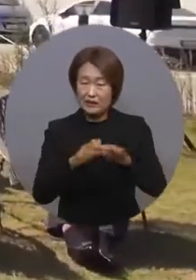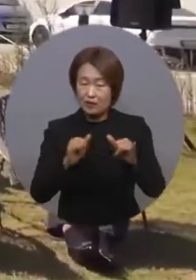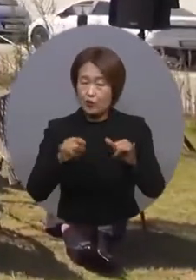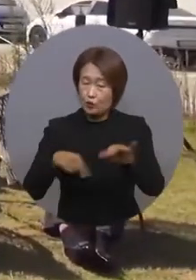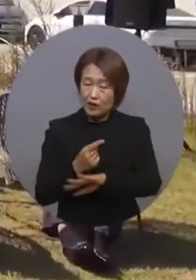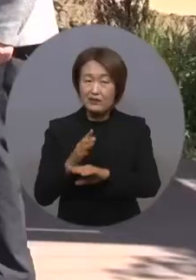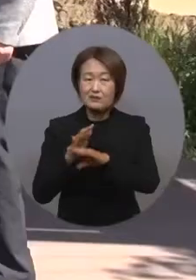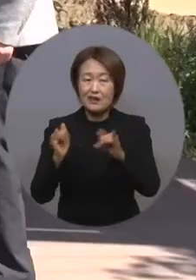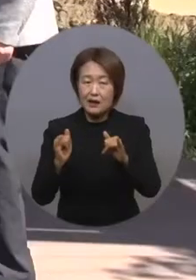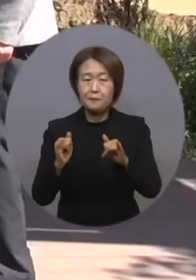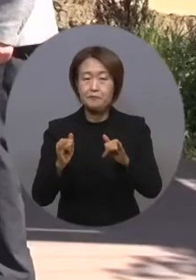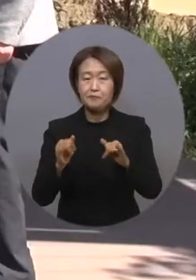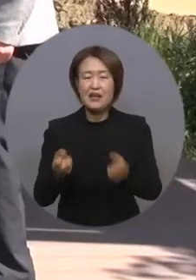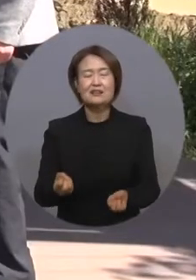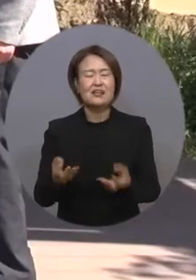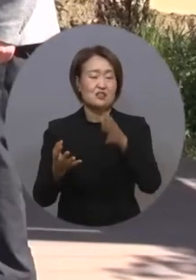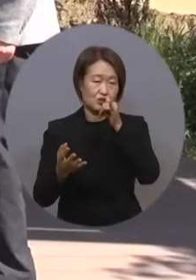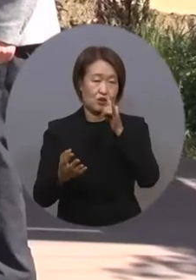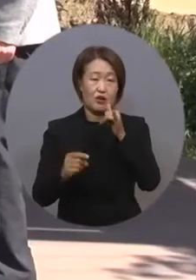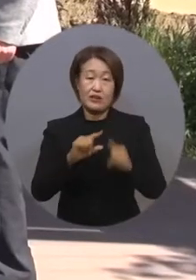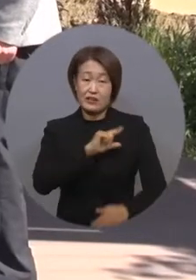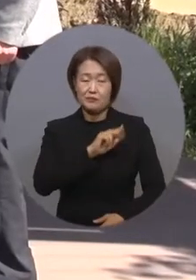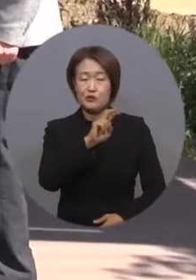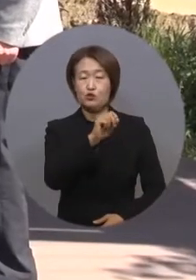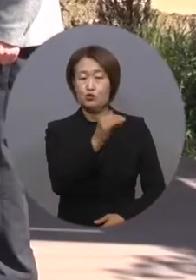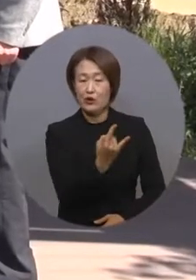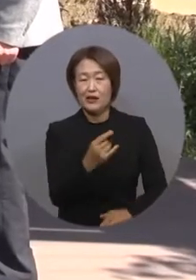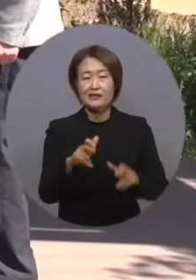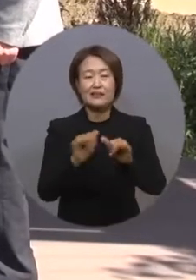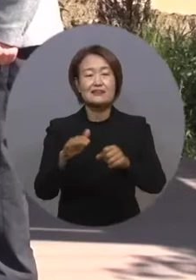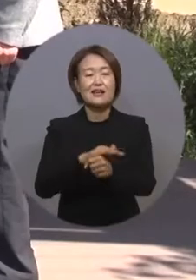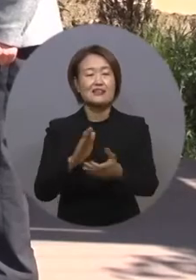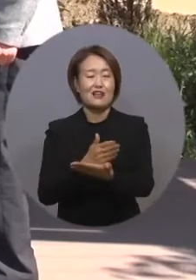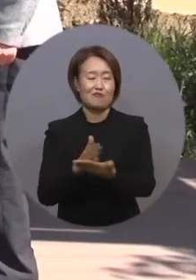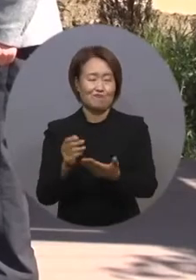어우러진 제29회 장애인 사랑나눔 축제를 개최했습니다.